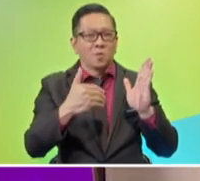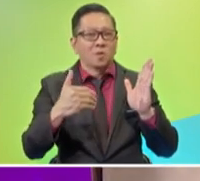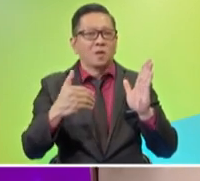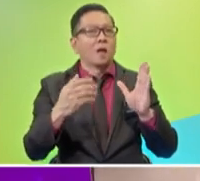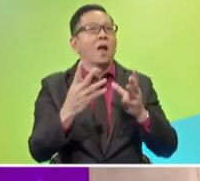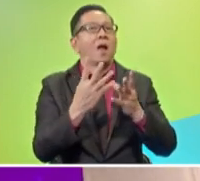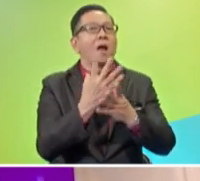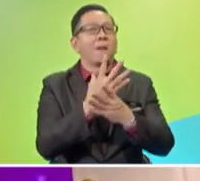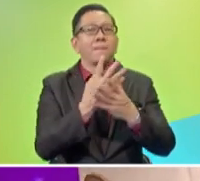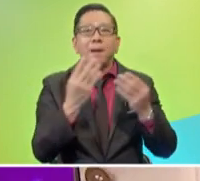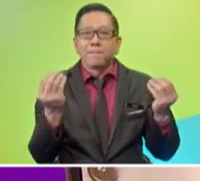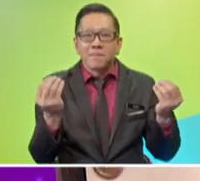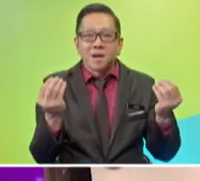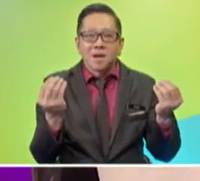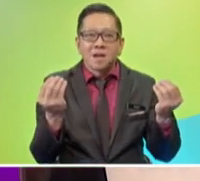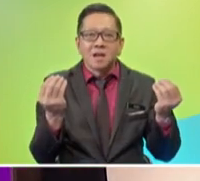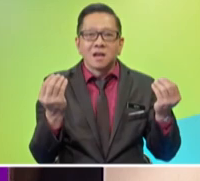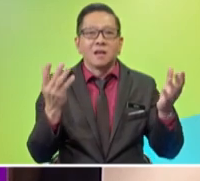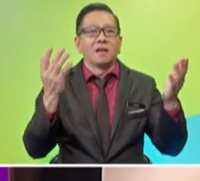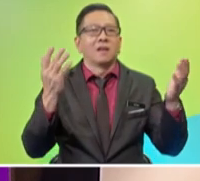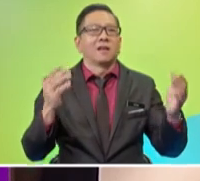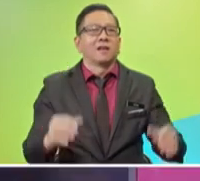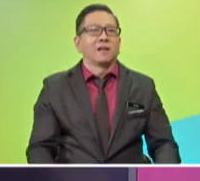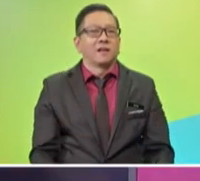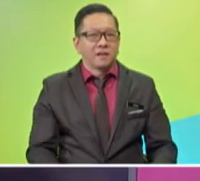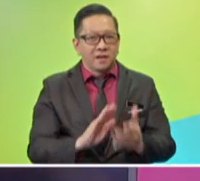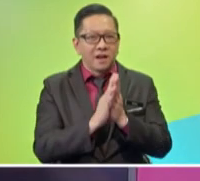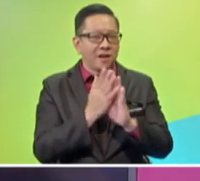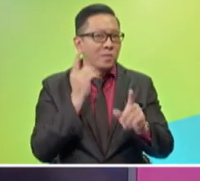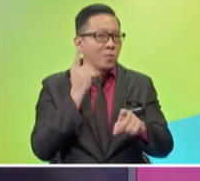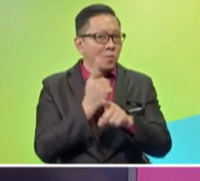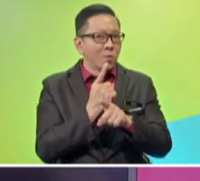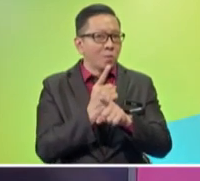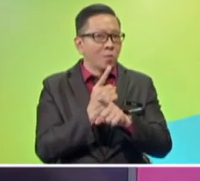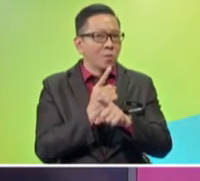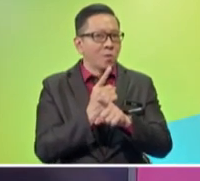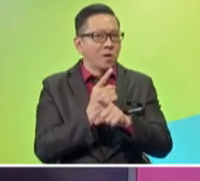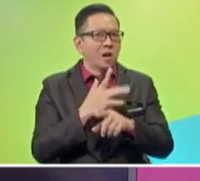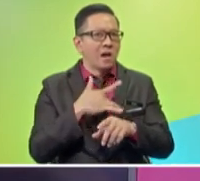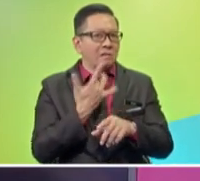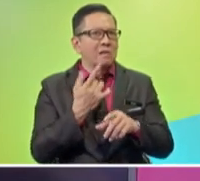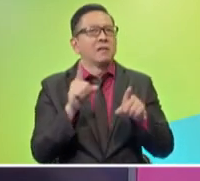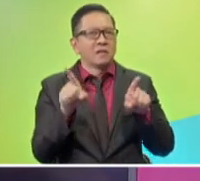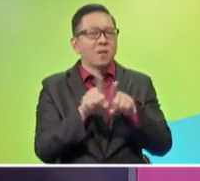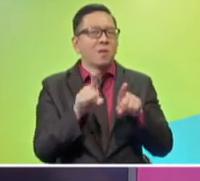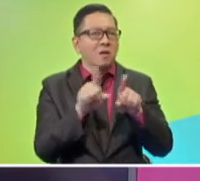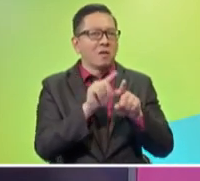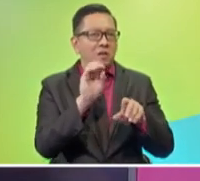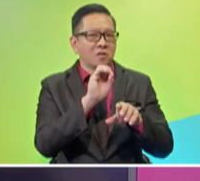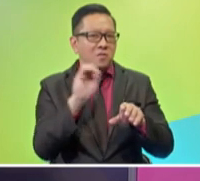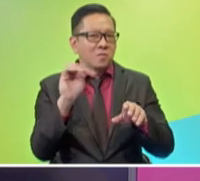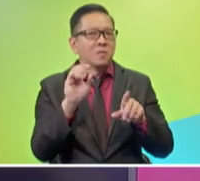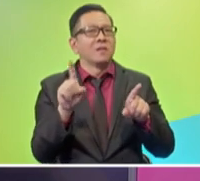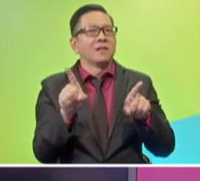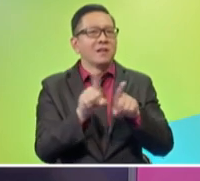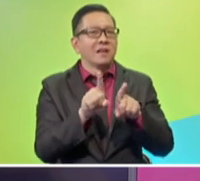surih-surih-surih-surih-surih-surih-surih. Sampai atas. Jadi betul tak cikgu? Rasanya sama tak bentuk dia, Mira? Sama cikgu.